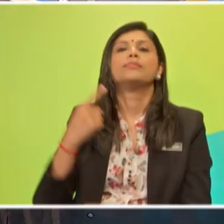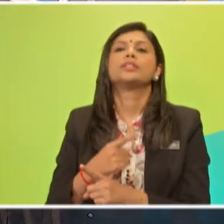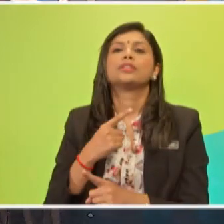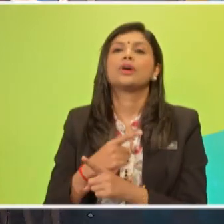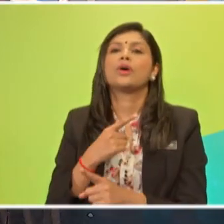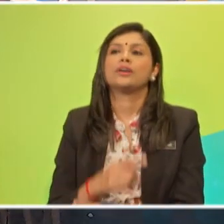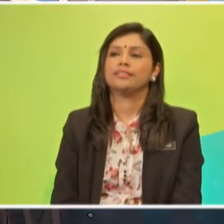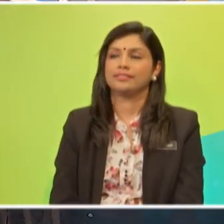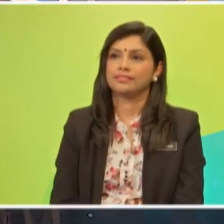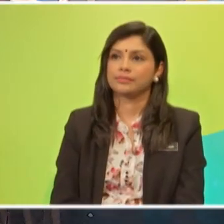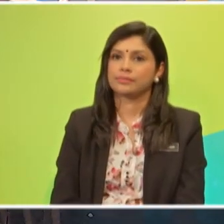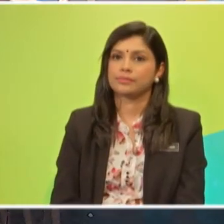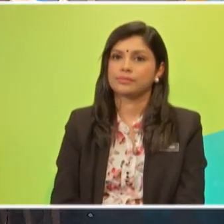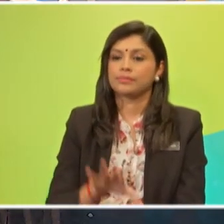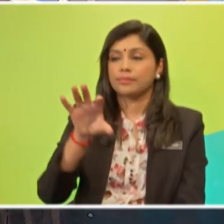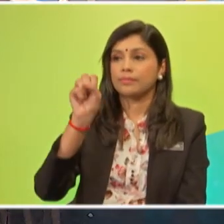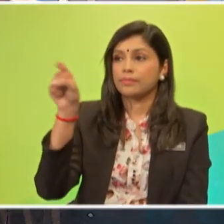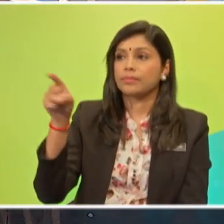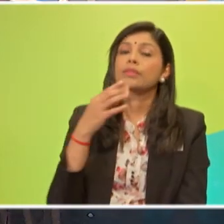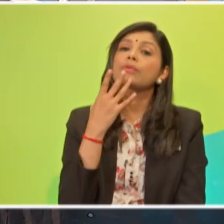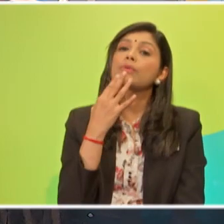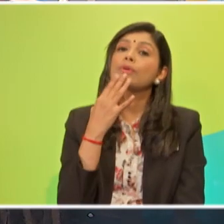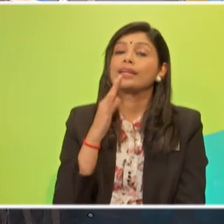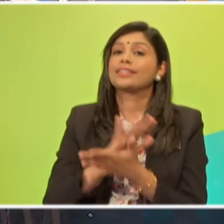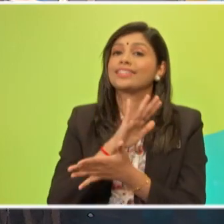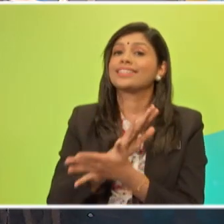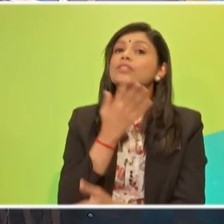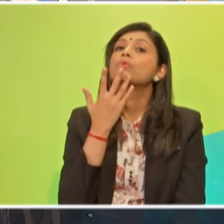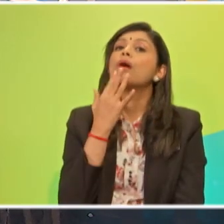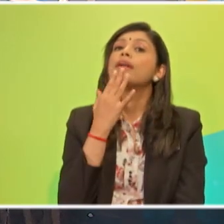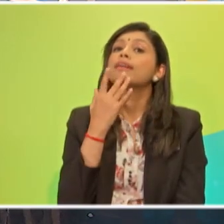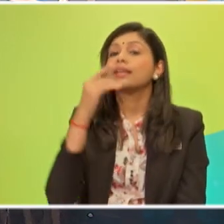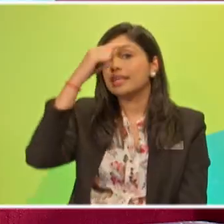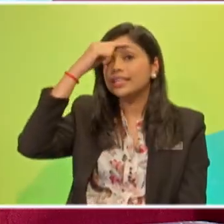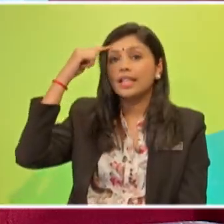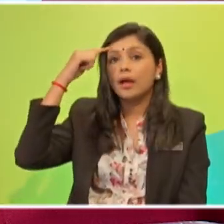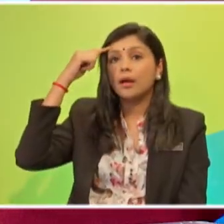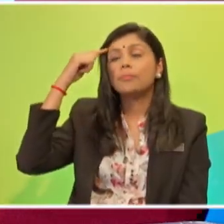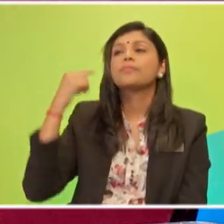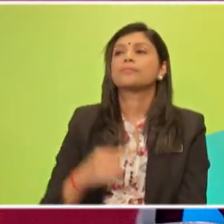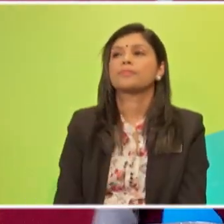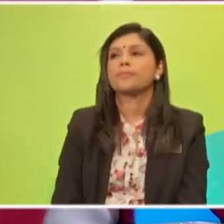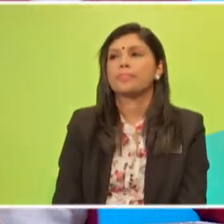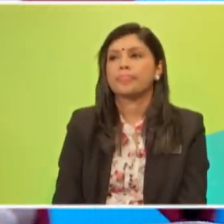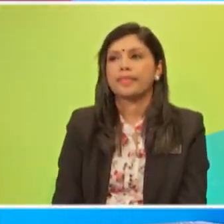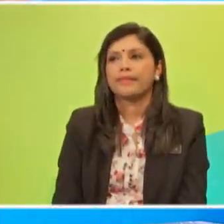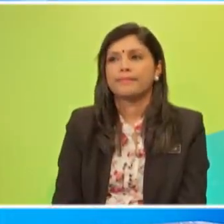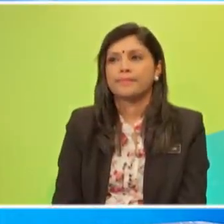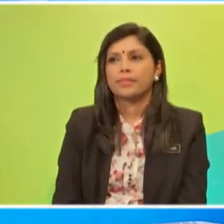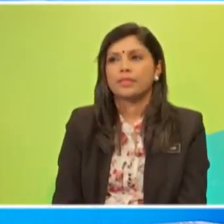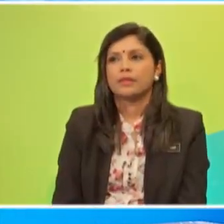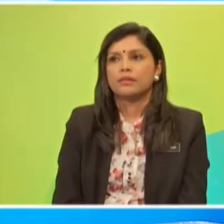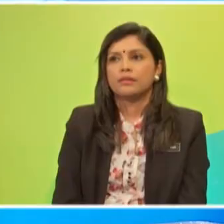Hitam. Sean kena ambil warna hitam juga dekat tangan cikgu. Yang ini warna hitam. Dan sini